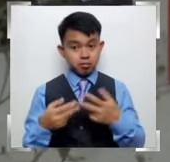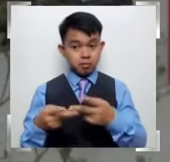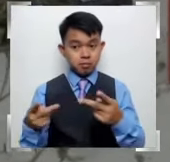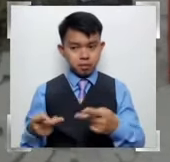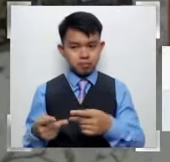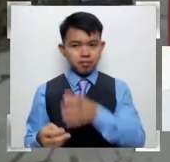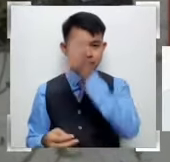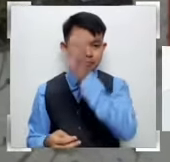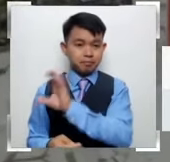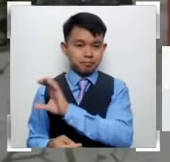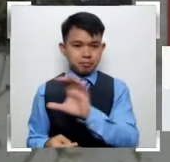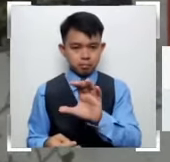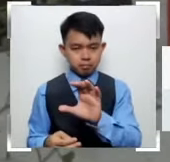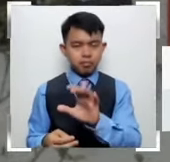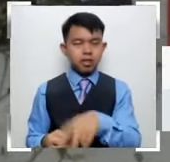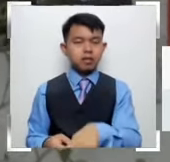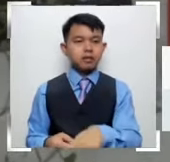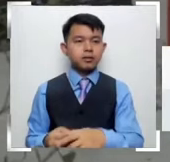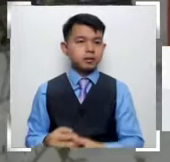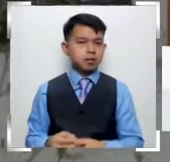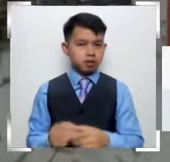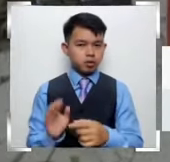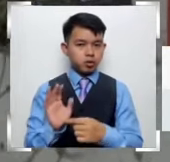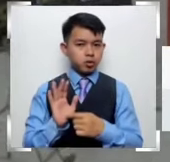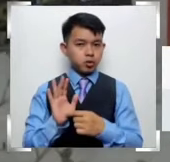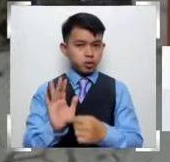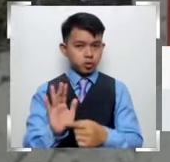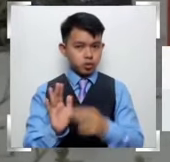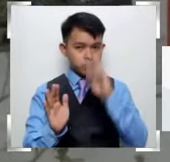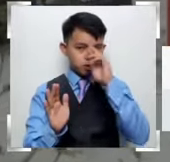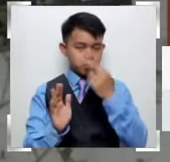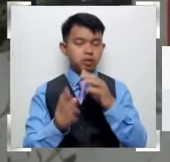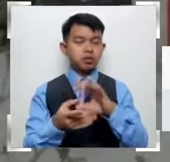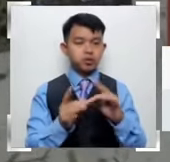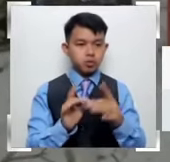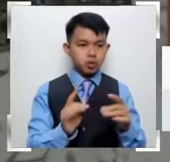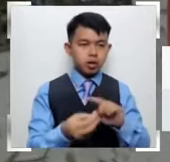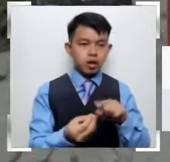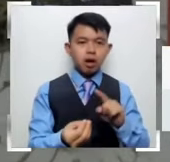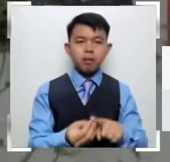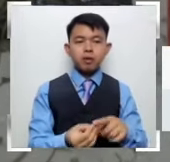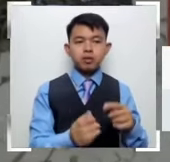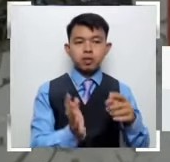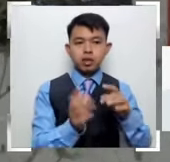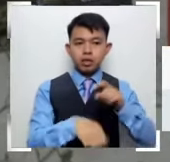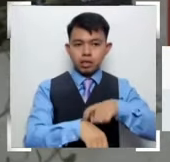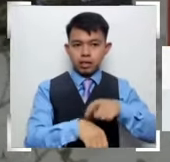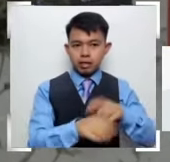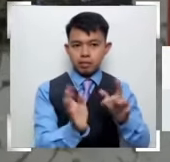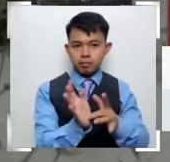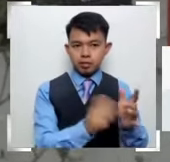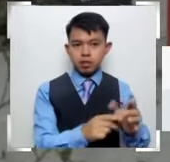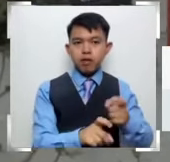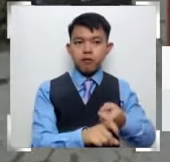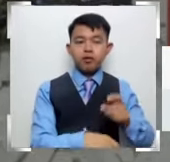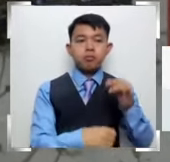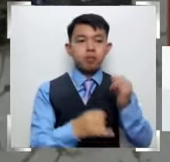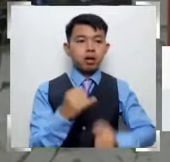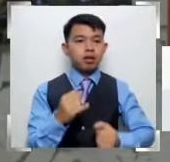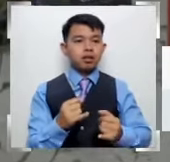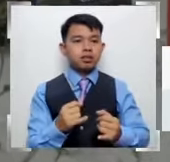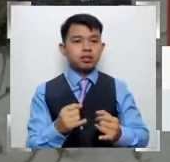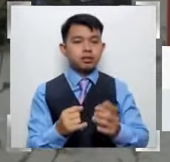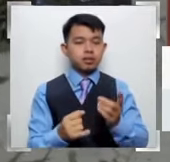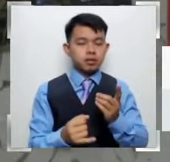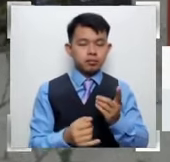ng kwento ng huling mga oras ni Hesukristo. Mula sa kanyang huling hapunan o Last Supper hanggang sa kanyang